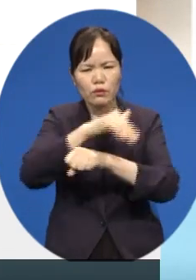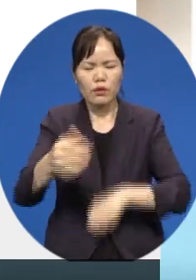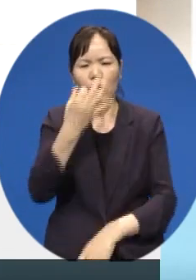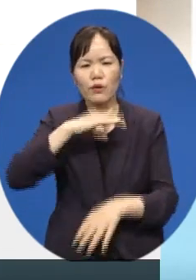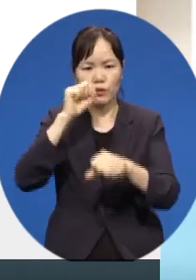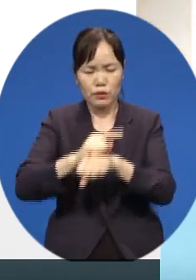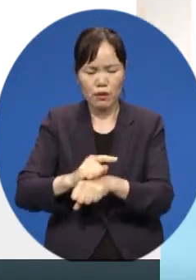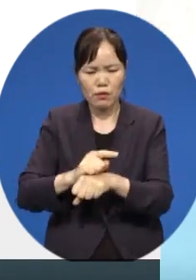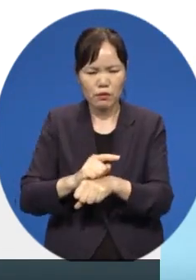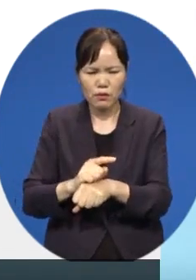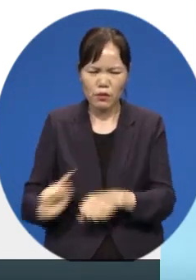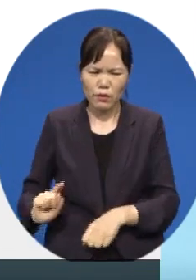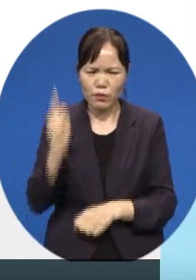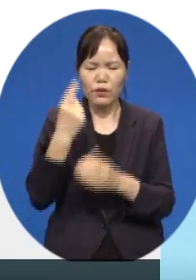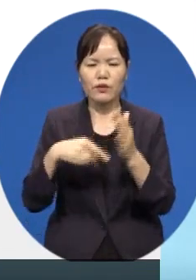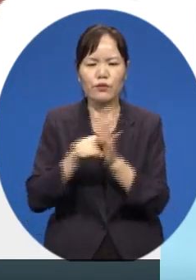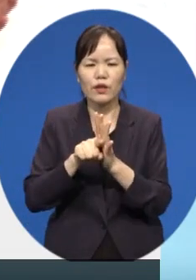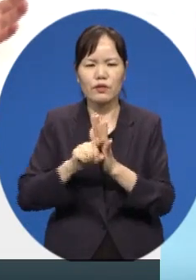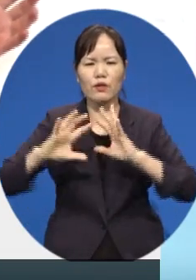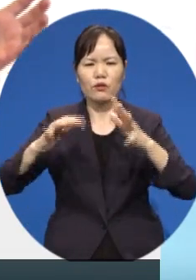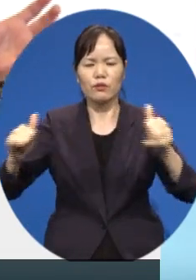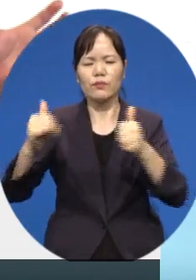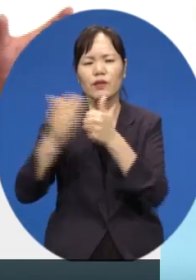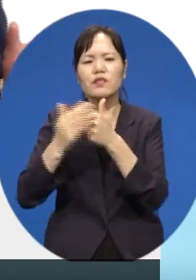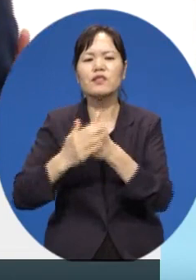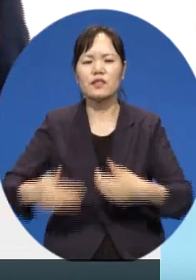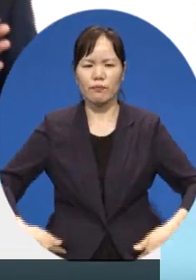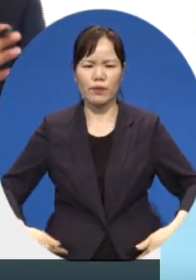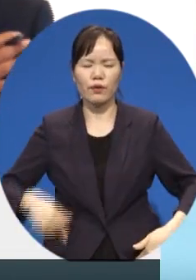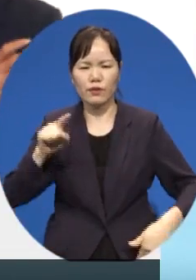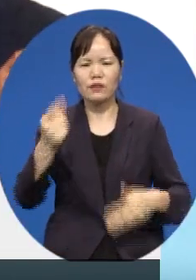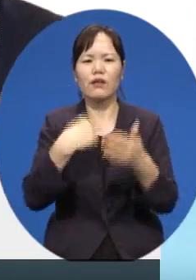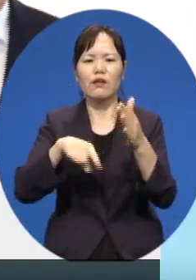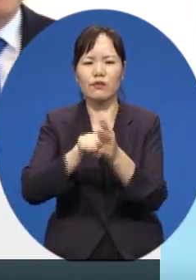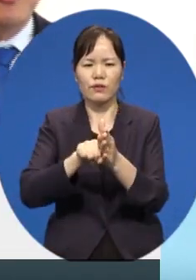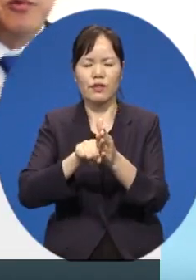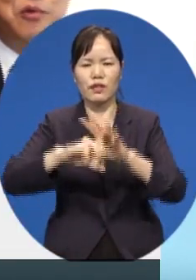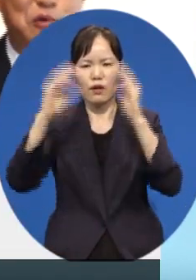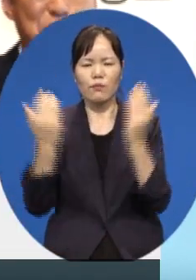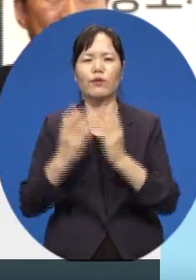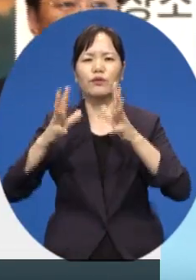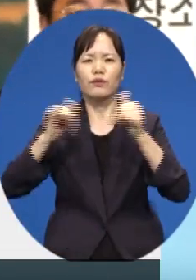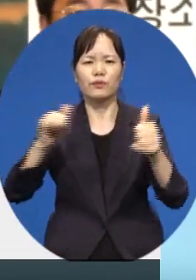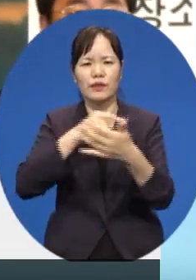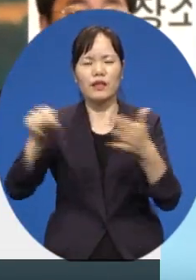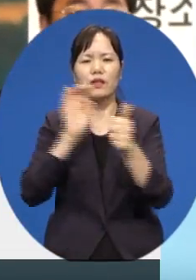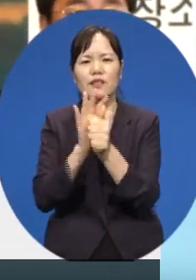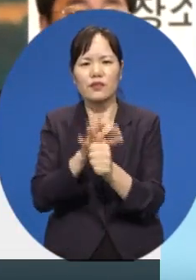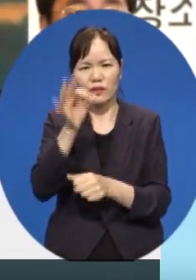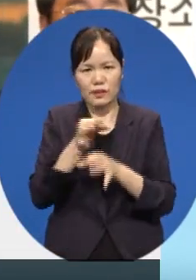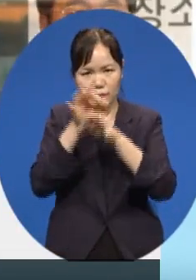효율성을 끌어올리려면 국민의 전폭적인 지지가 필요한 거예요. 그 전폭적인 지지를 위해서 전 국민 재난지원금을 갖다가